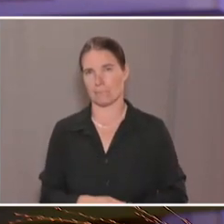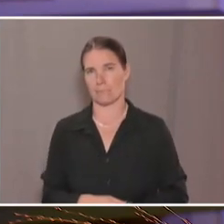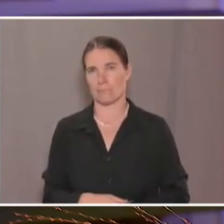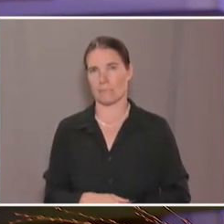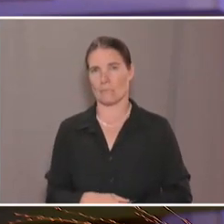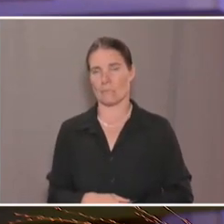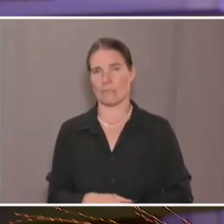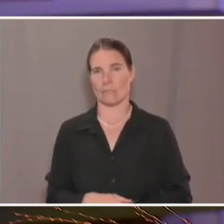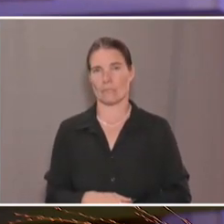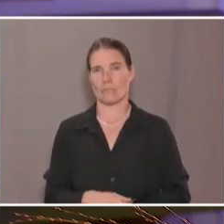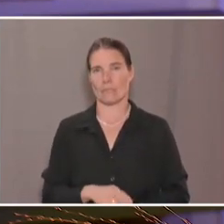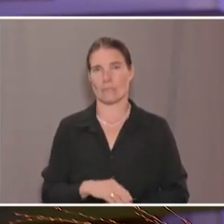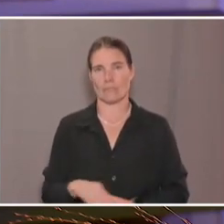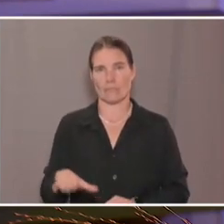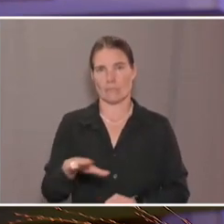im